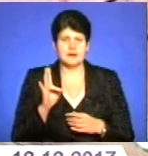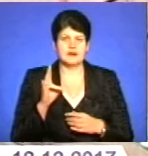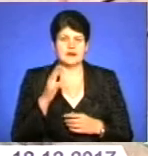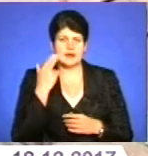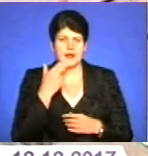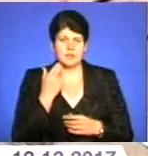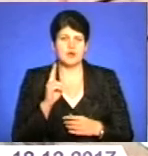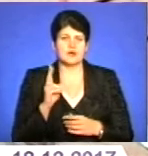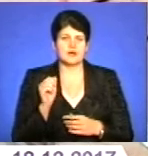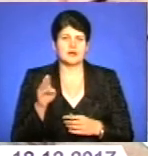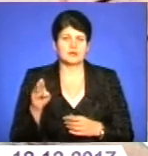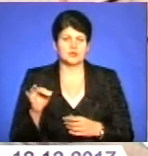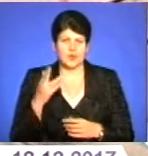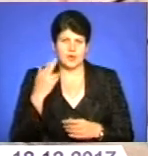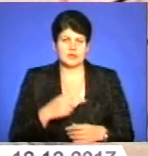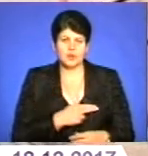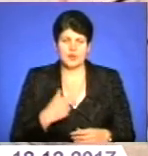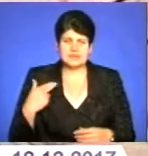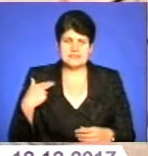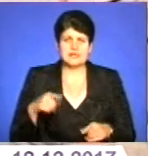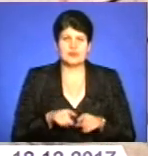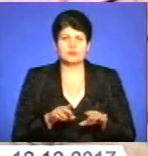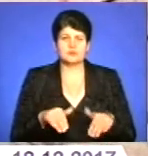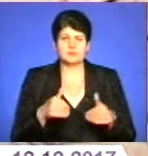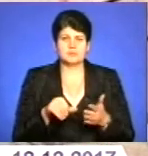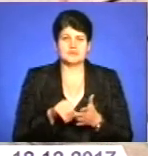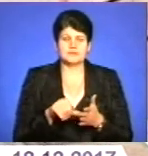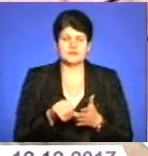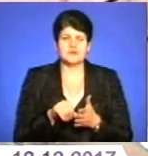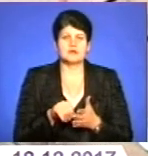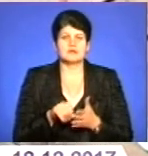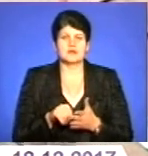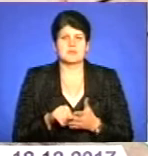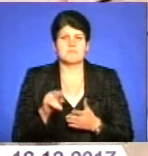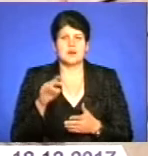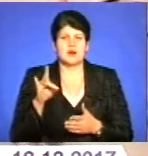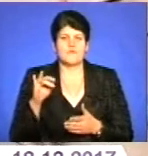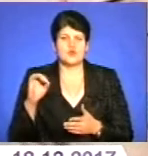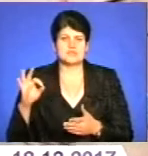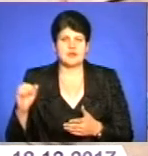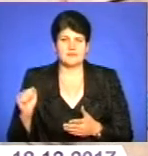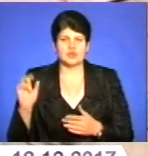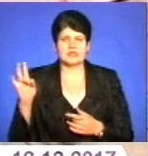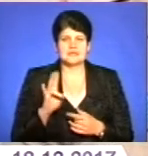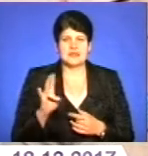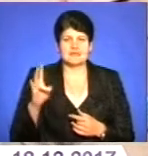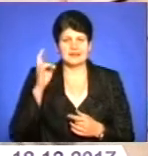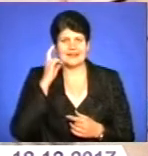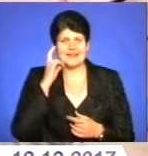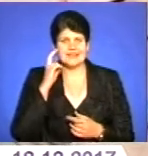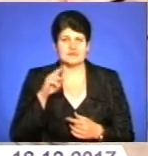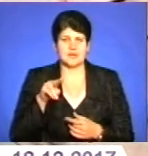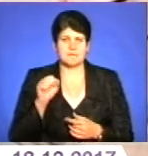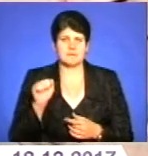передамо представникам Православної церкви Київського патріархату. Наступними